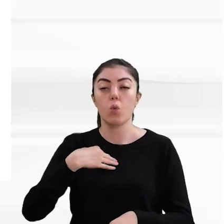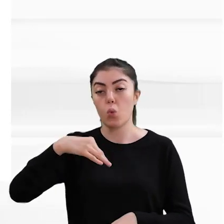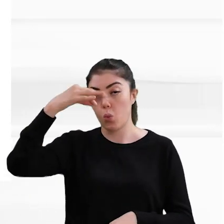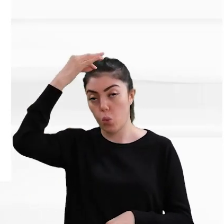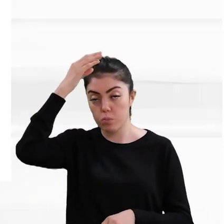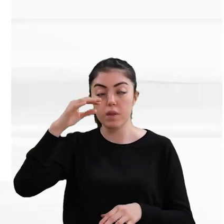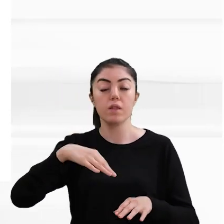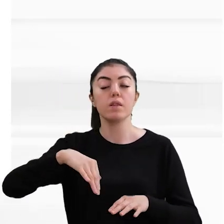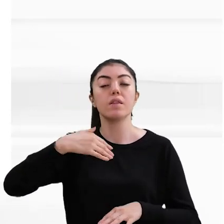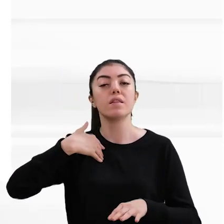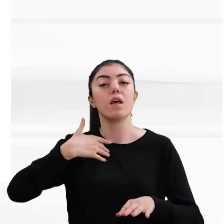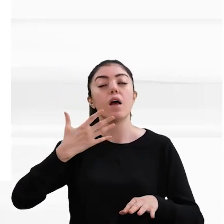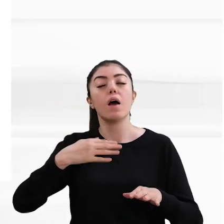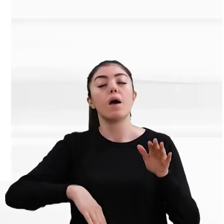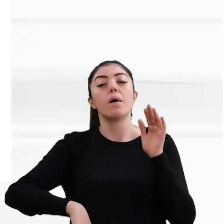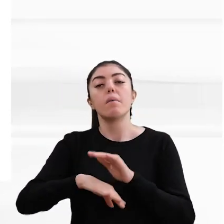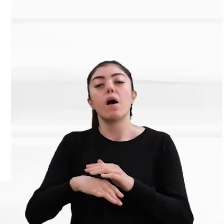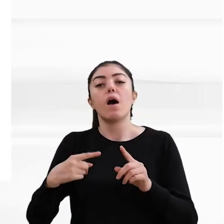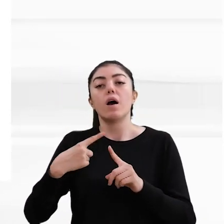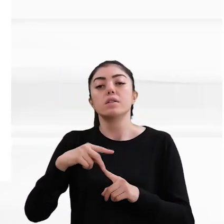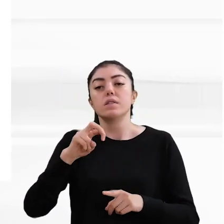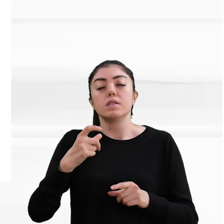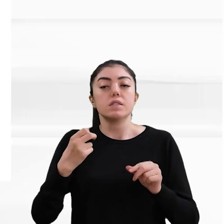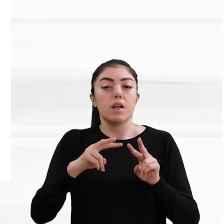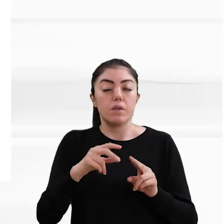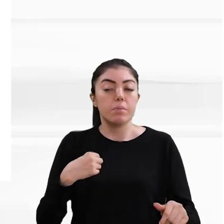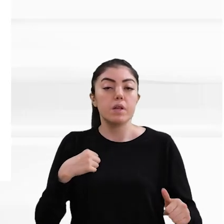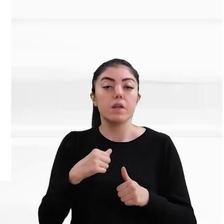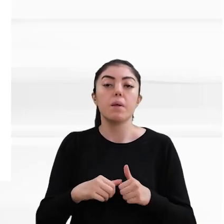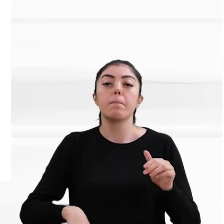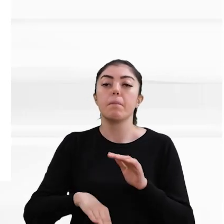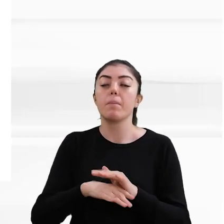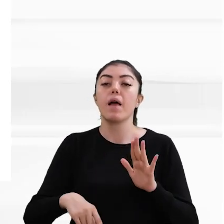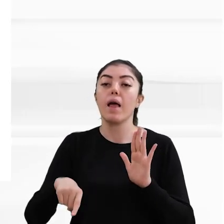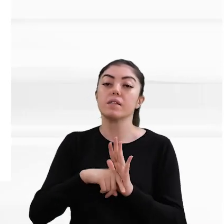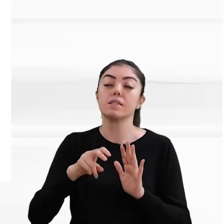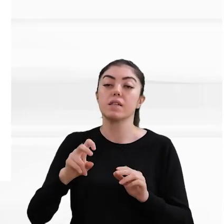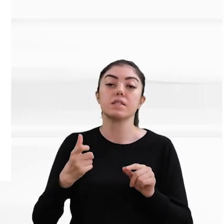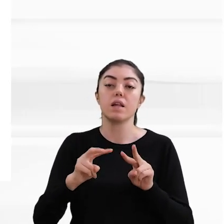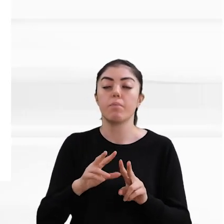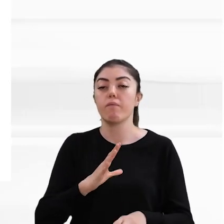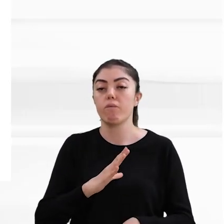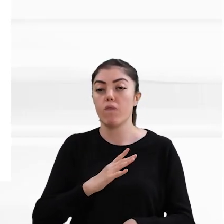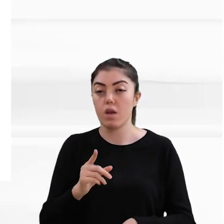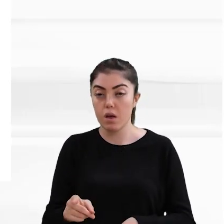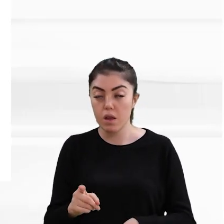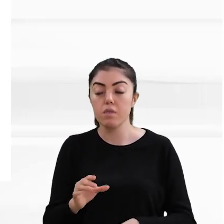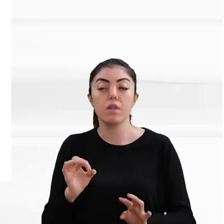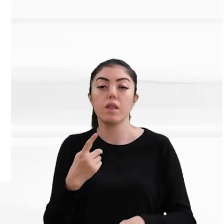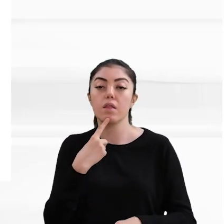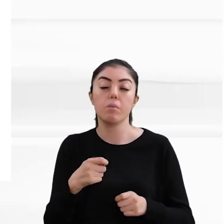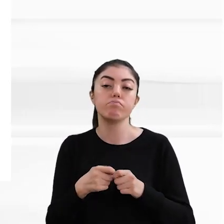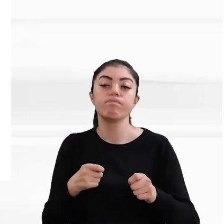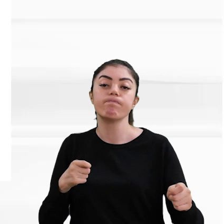uzaklığı. Bakın burası denge konumu. Denge konumundan maksimum artı yönde 8 santimetre. Yine maksimum eksi yönde 8